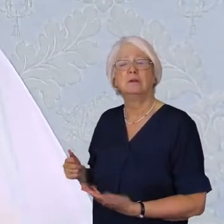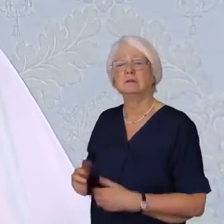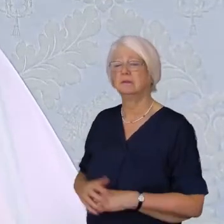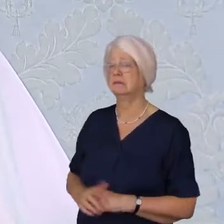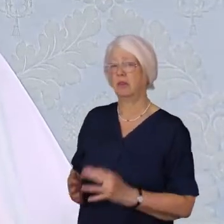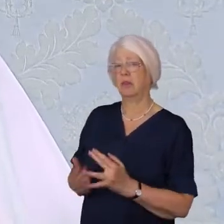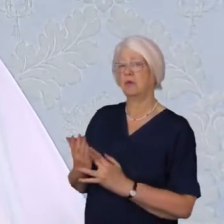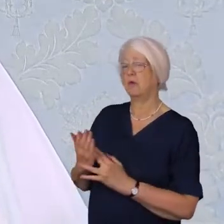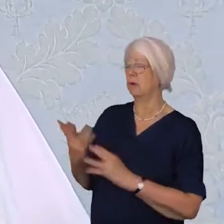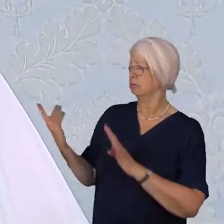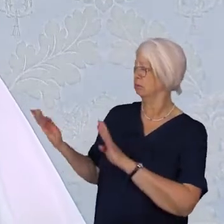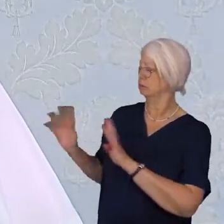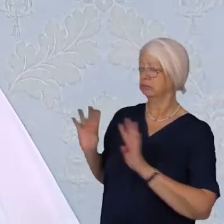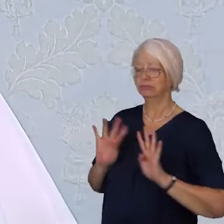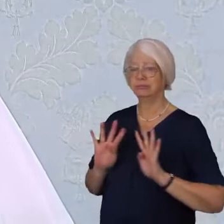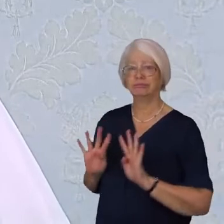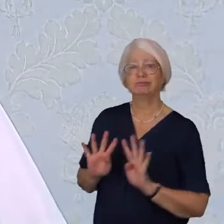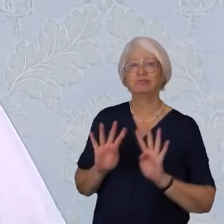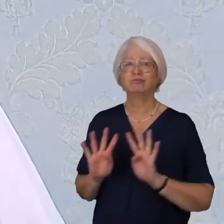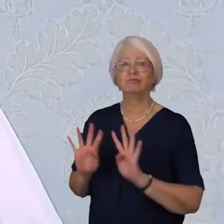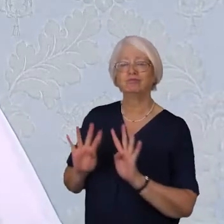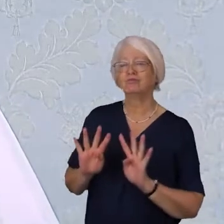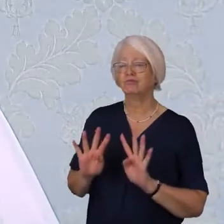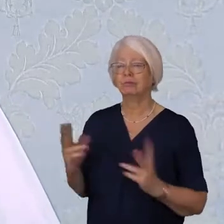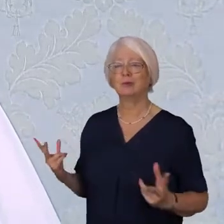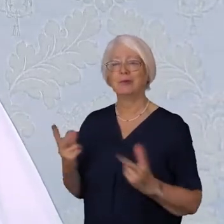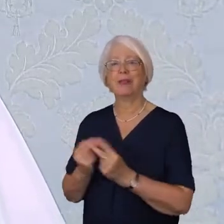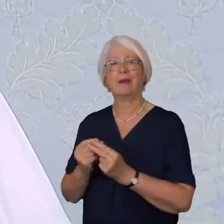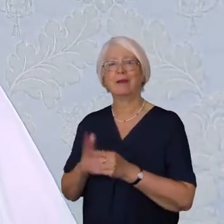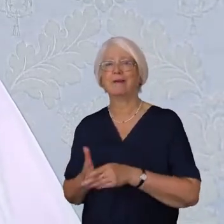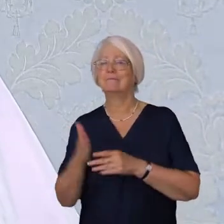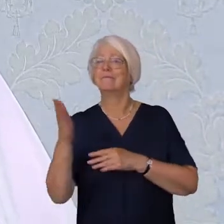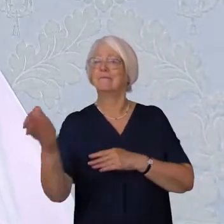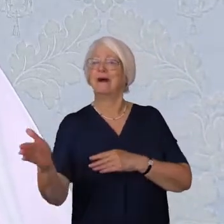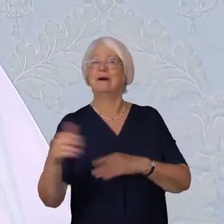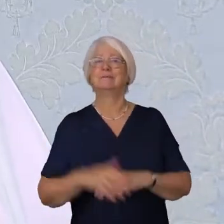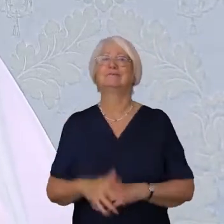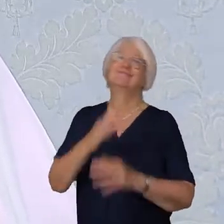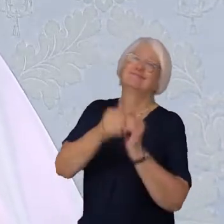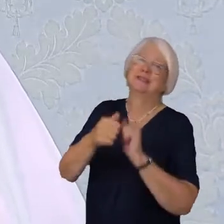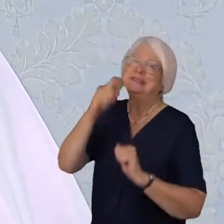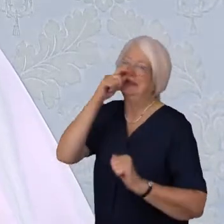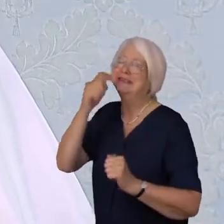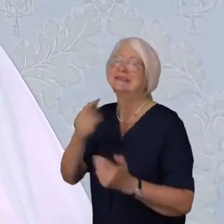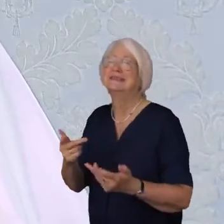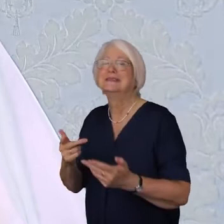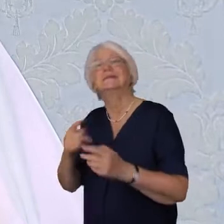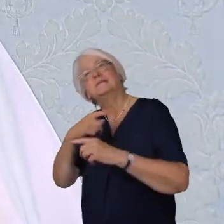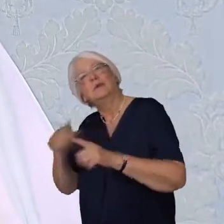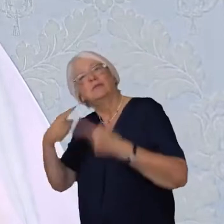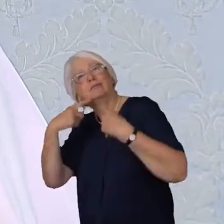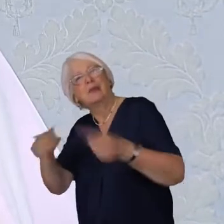Cari fratelli e sorelle, voi diffondete l'annuncio di vita del Vangelo e siete un segno